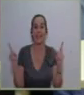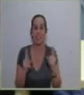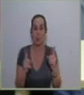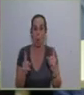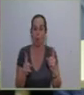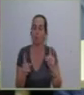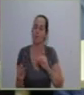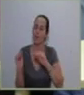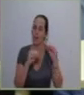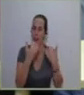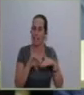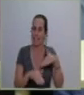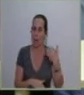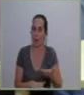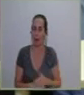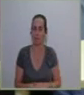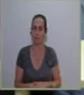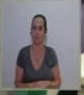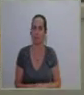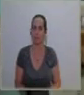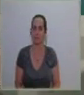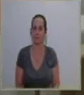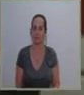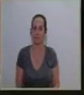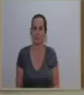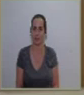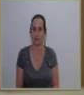האנושות ונעבור לקטע הבא. שהוא מדהים. אוקיי.